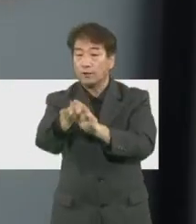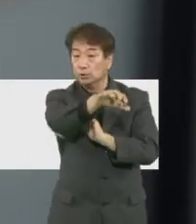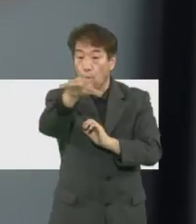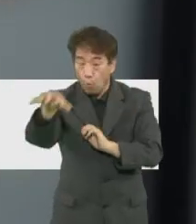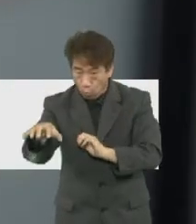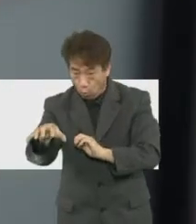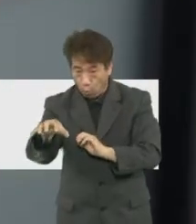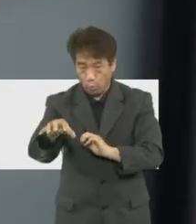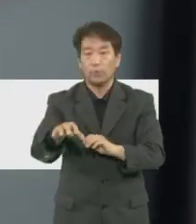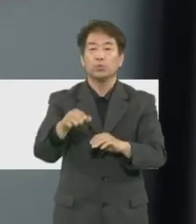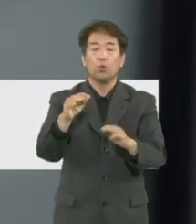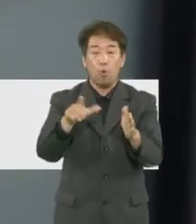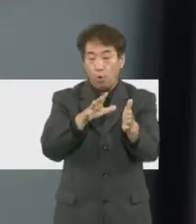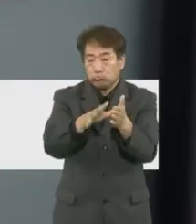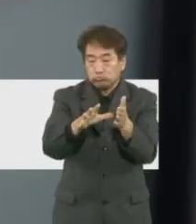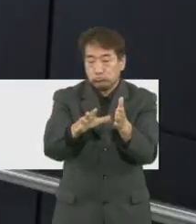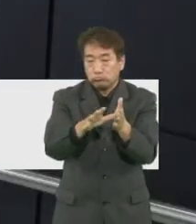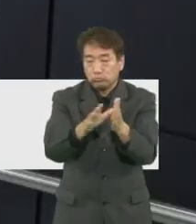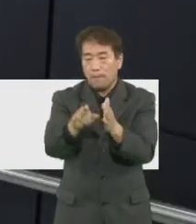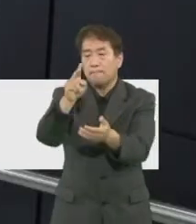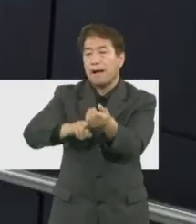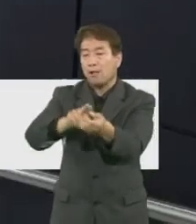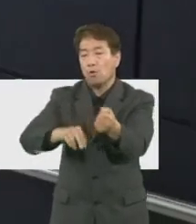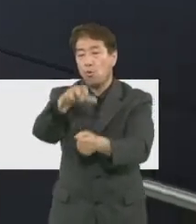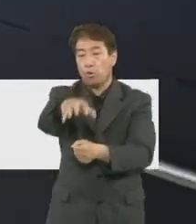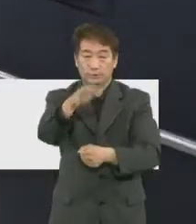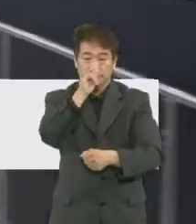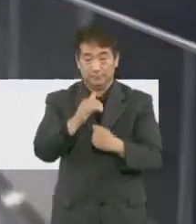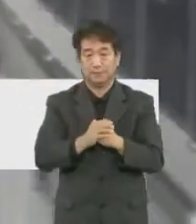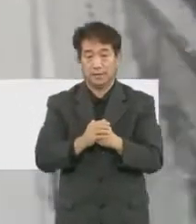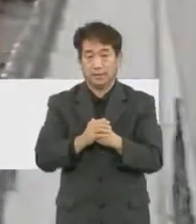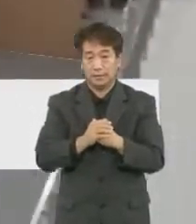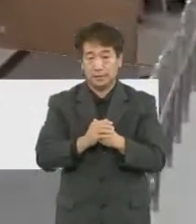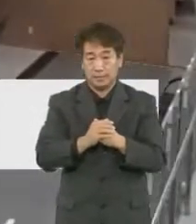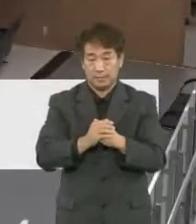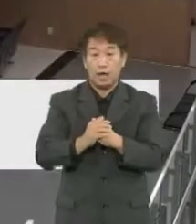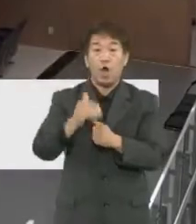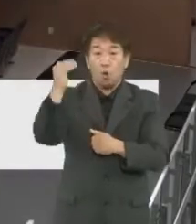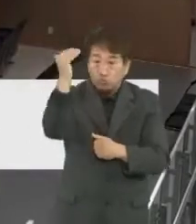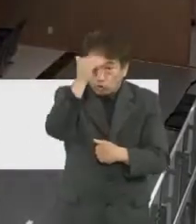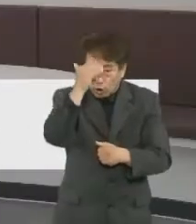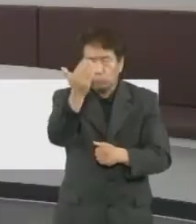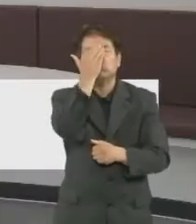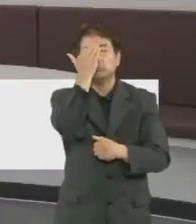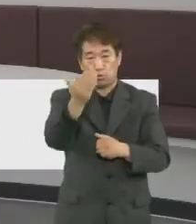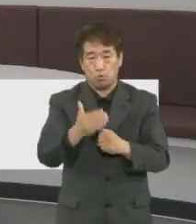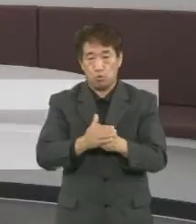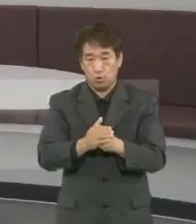보령 농특산물 전시 판매 시설 등으로 구성되어 있습니다. 홍보관